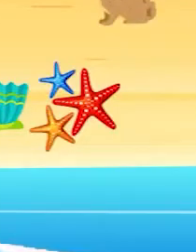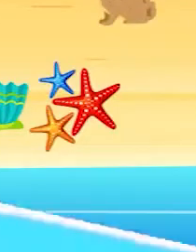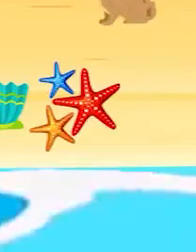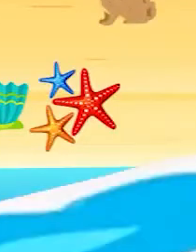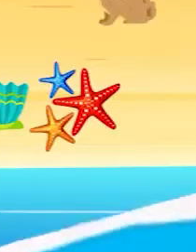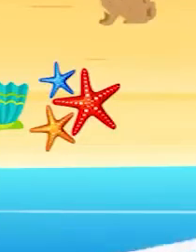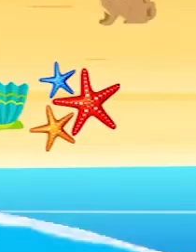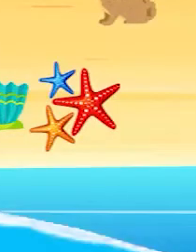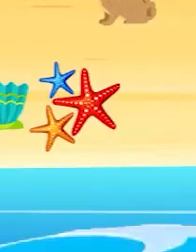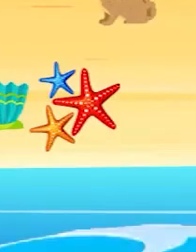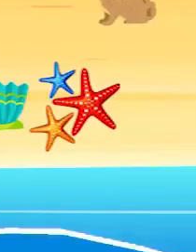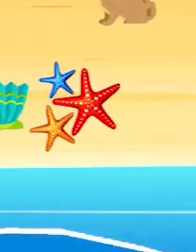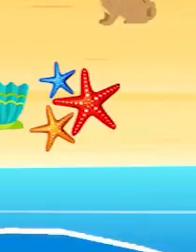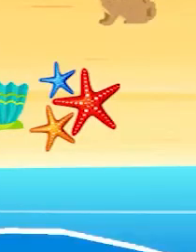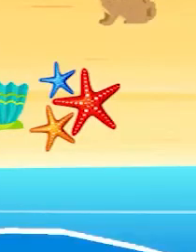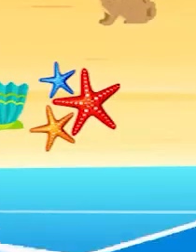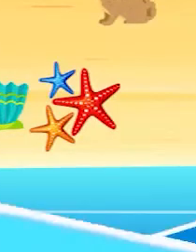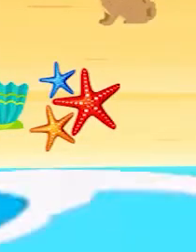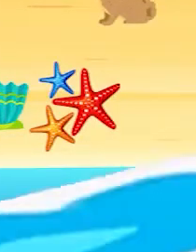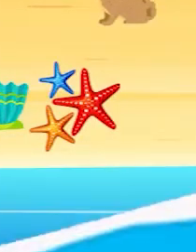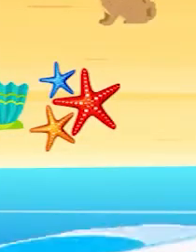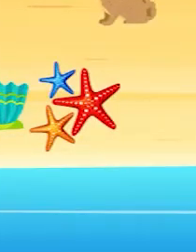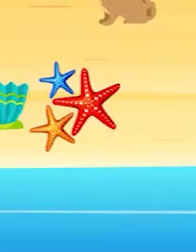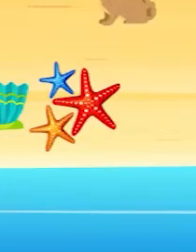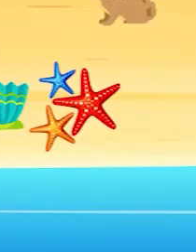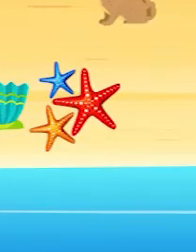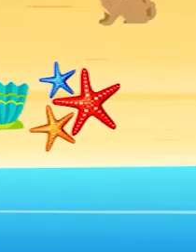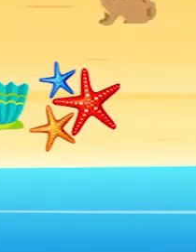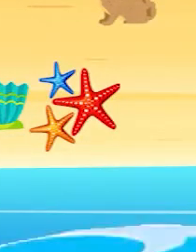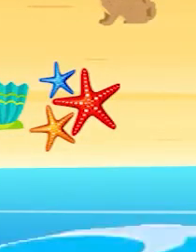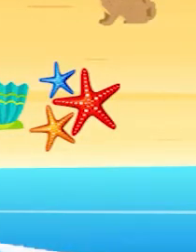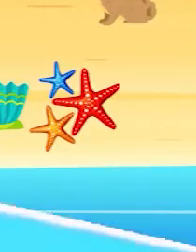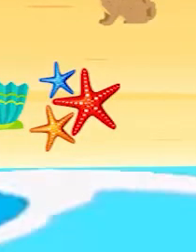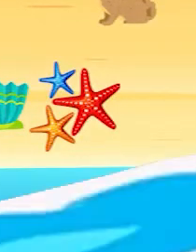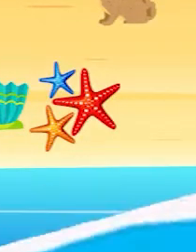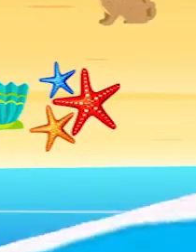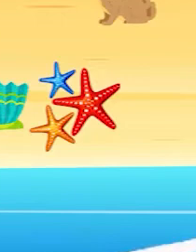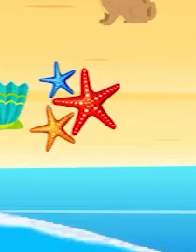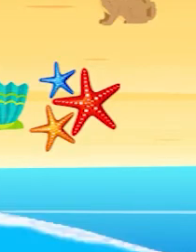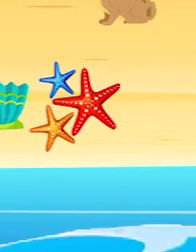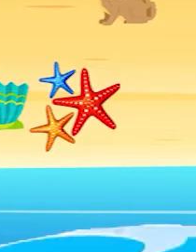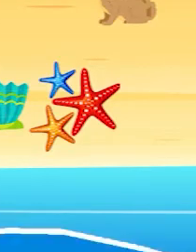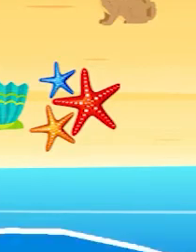Lahat ng bagay sa paligid ay ating